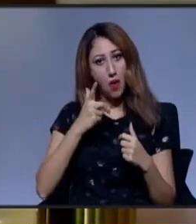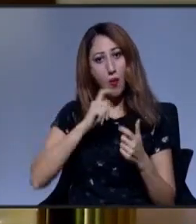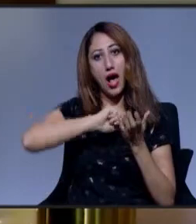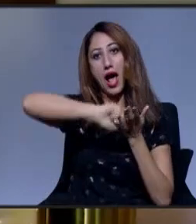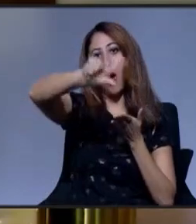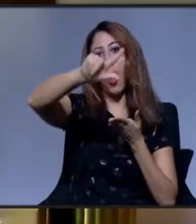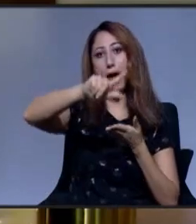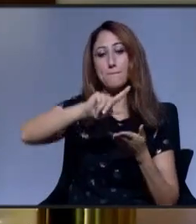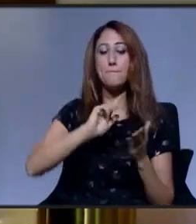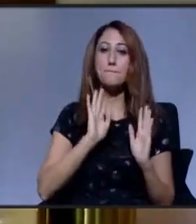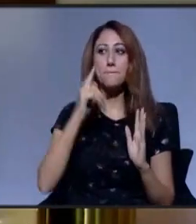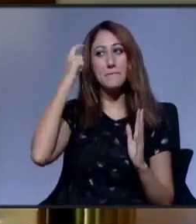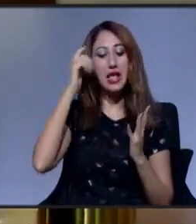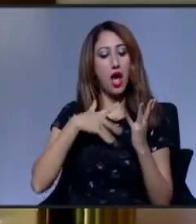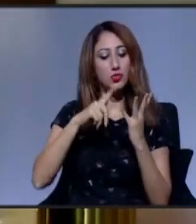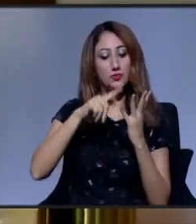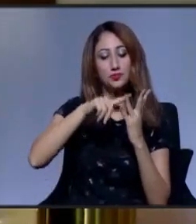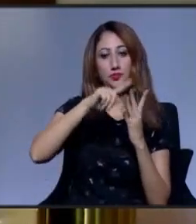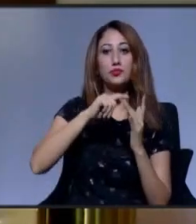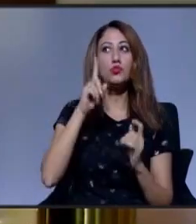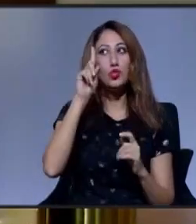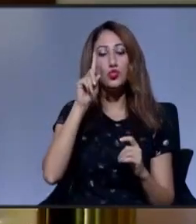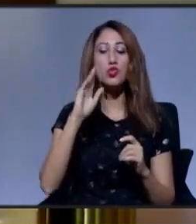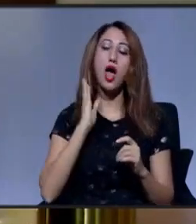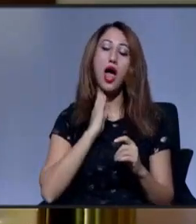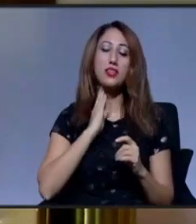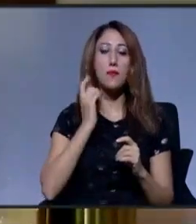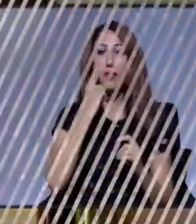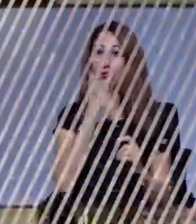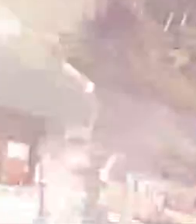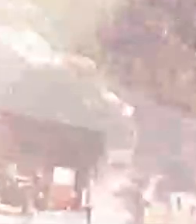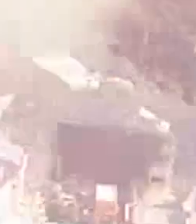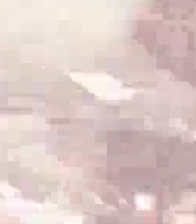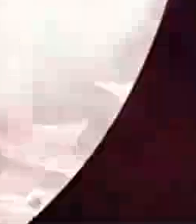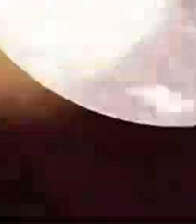جواب. وإن شاء الله بإذن الله ربنا قدرنا ونقدر نلبي كل رغباتكم بإذن الله.